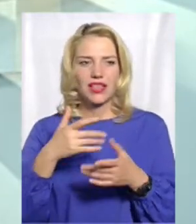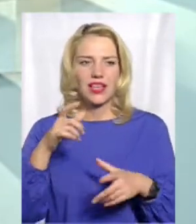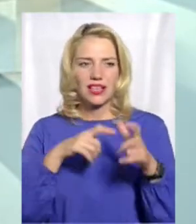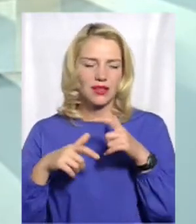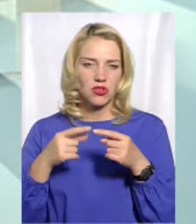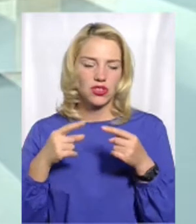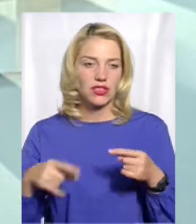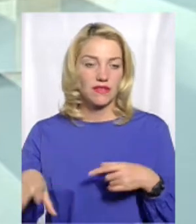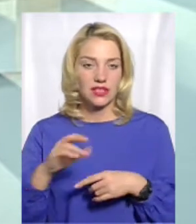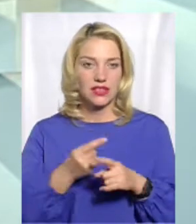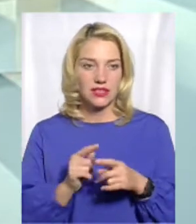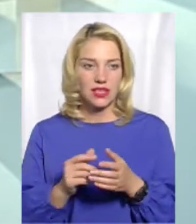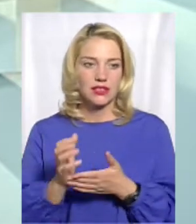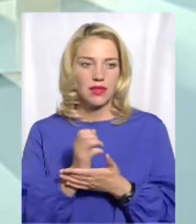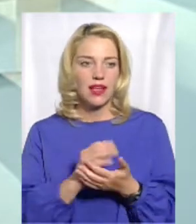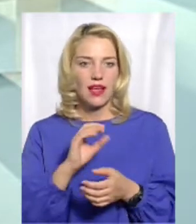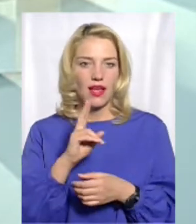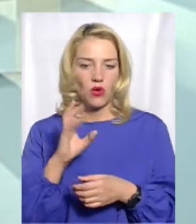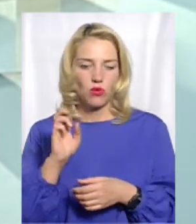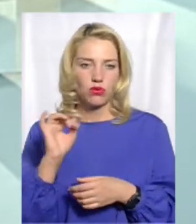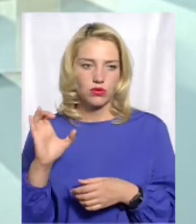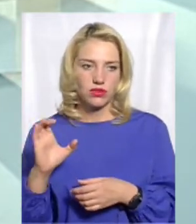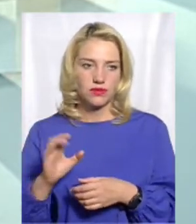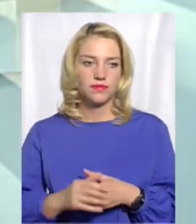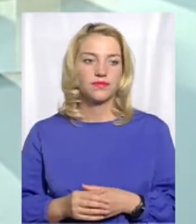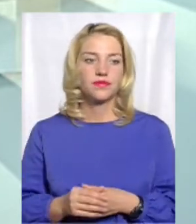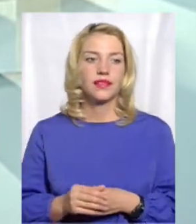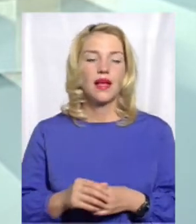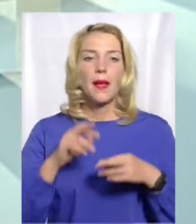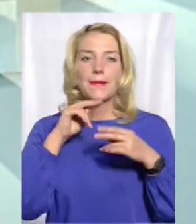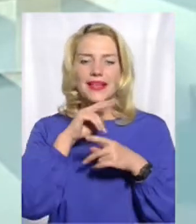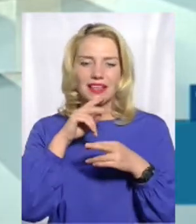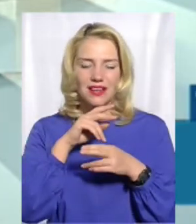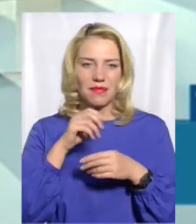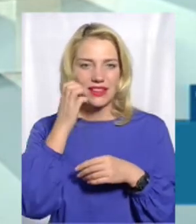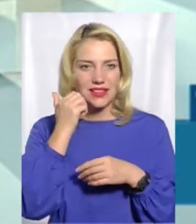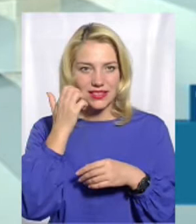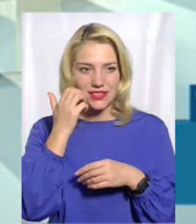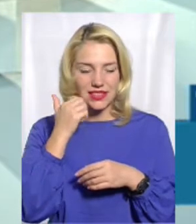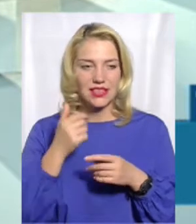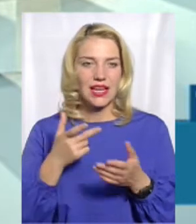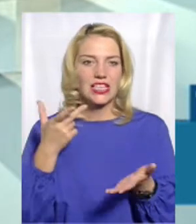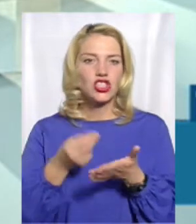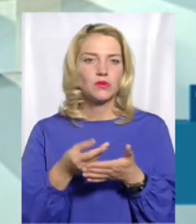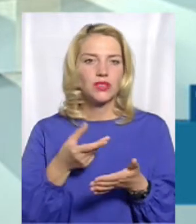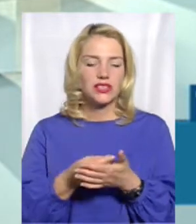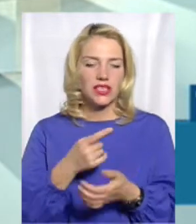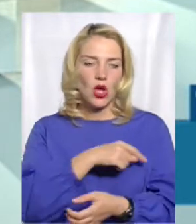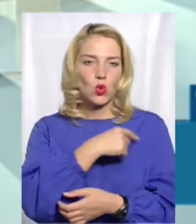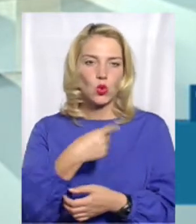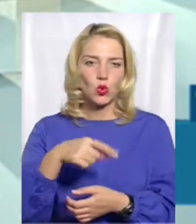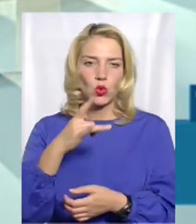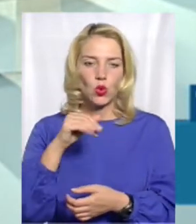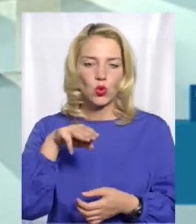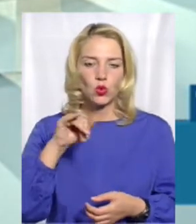засобів. Це все ми збираємо на екобусі. Медикаменти прострочені, шприци, ртутні